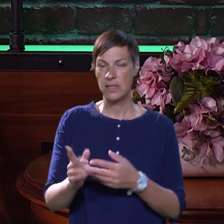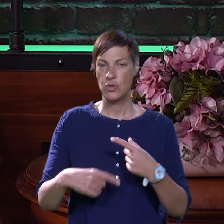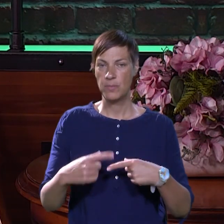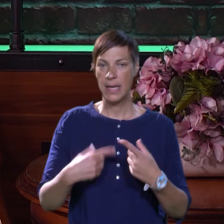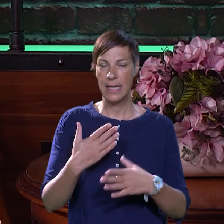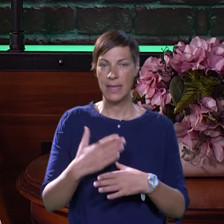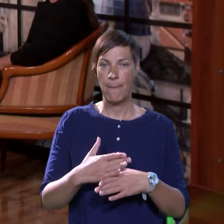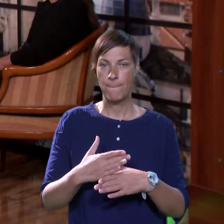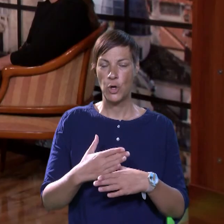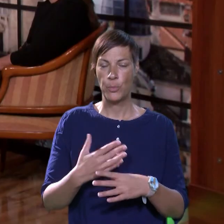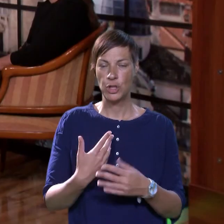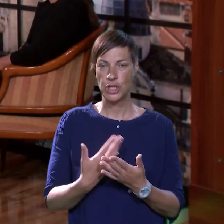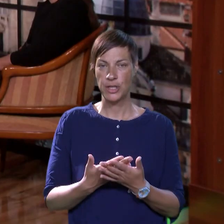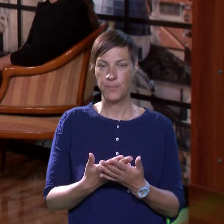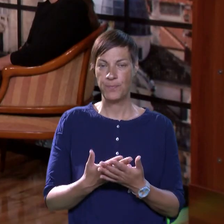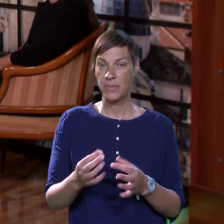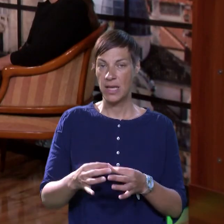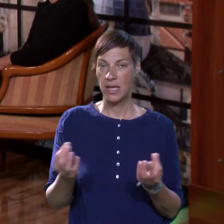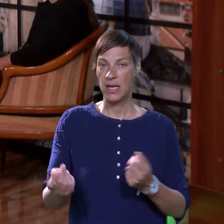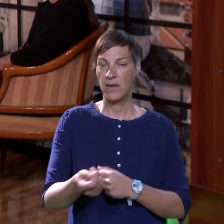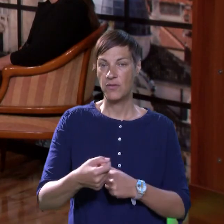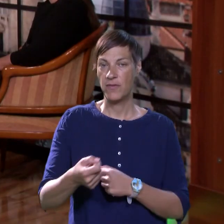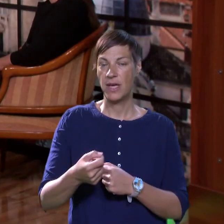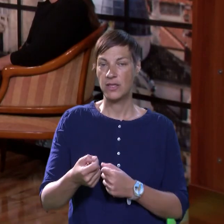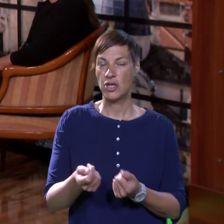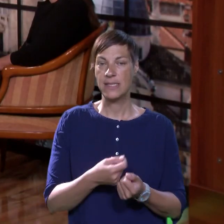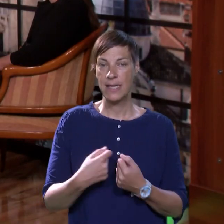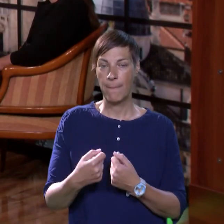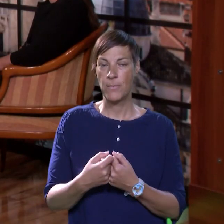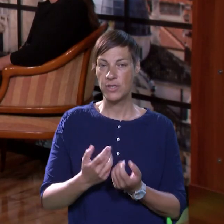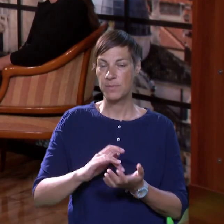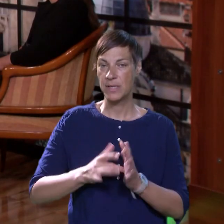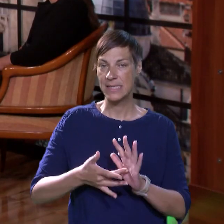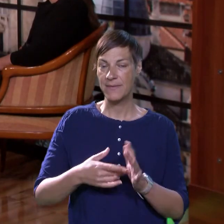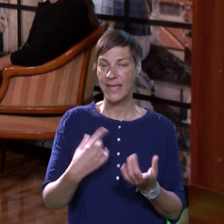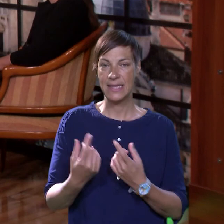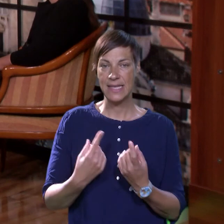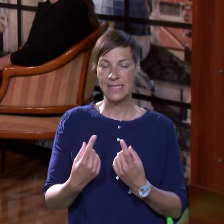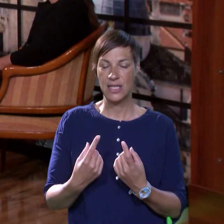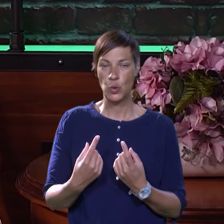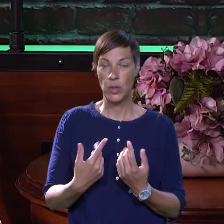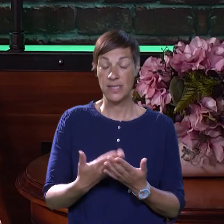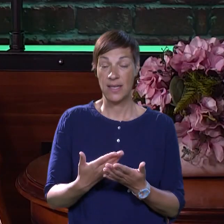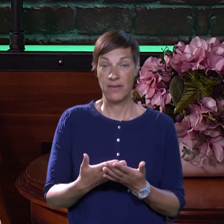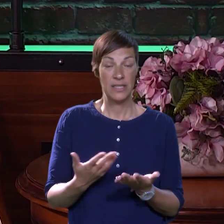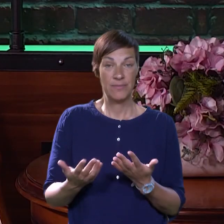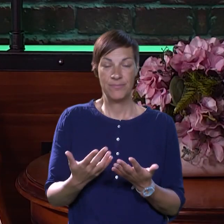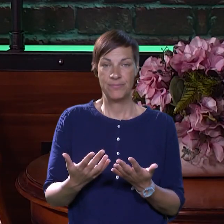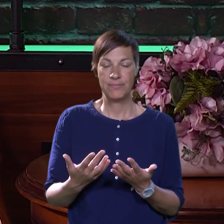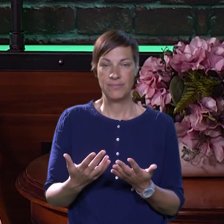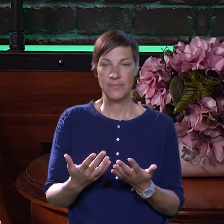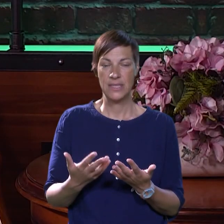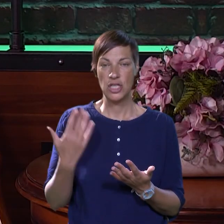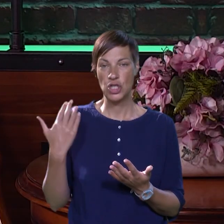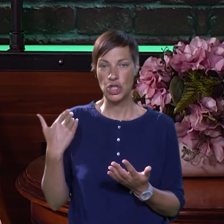službe hitne pomoći, poput javno-vatrogasnih postrojbi. Dakle, sve te situacije, dakle, evo, nešto